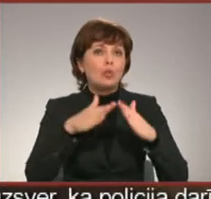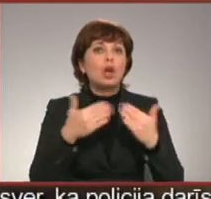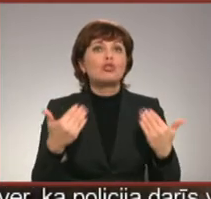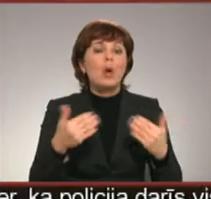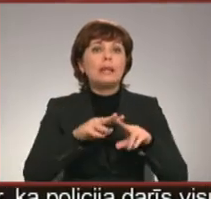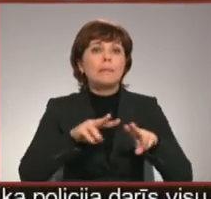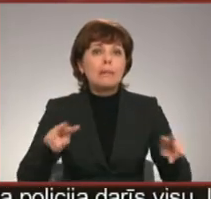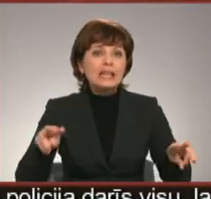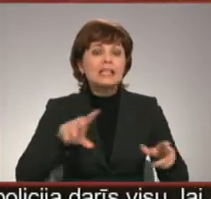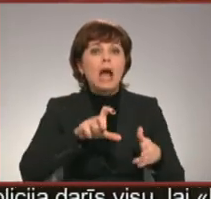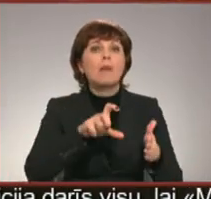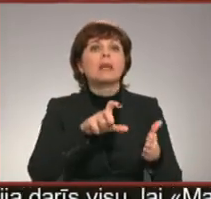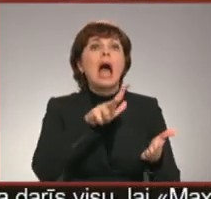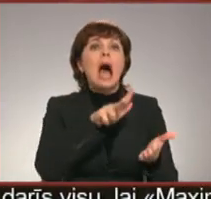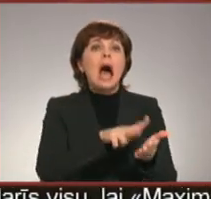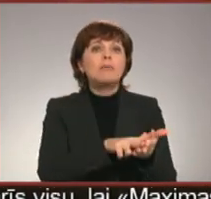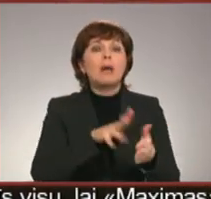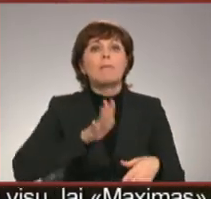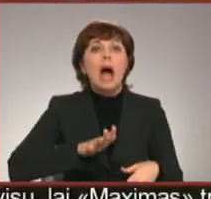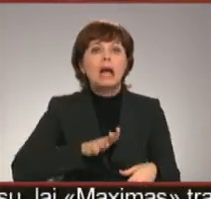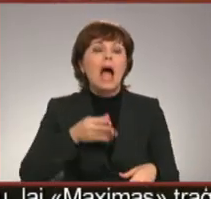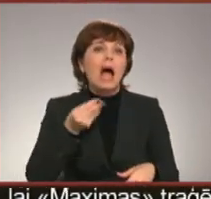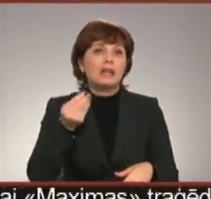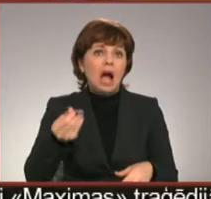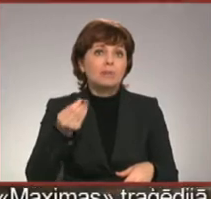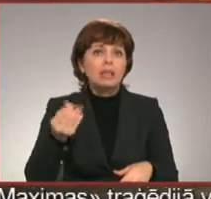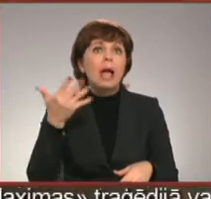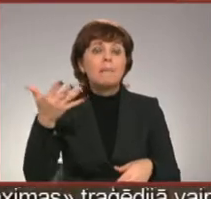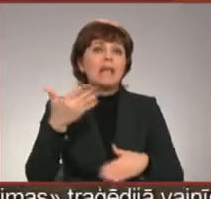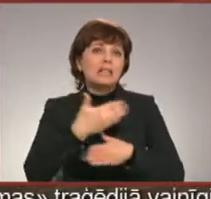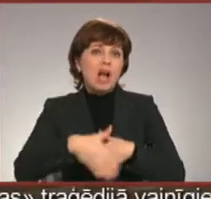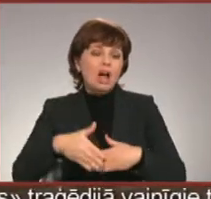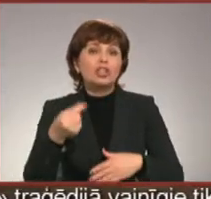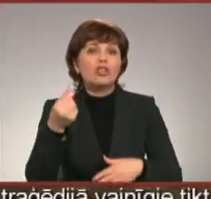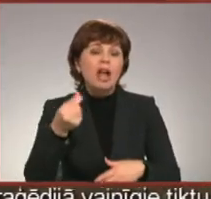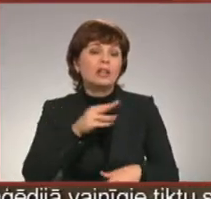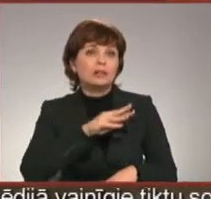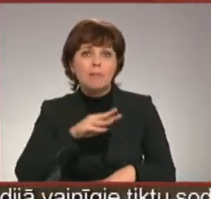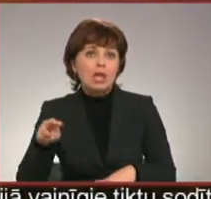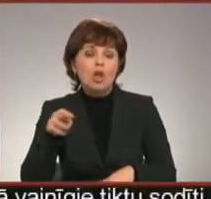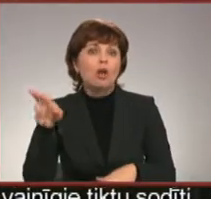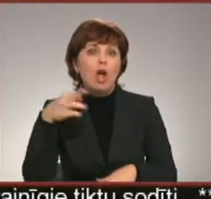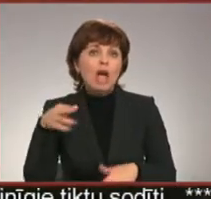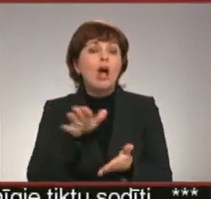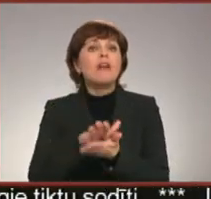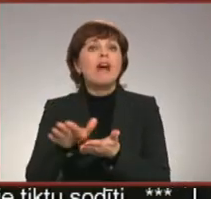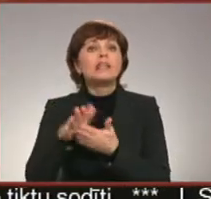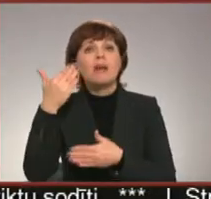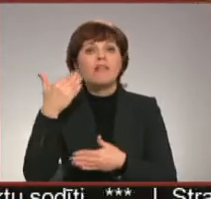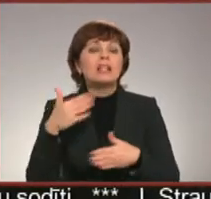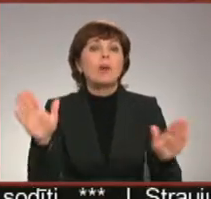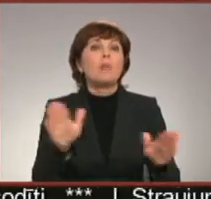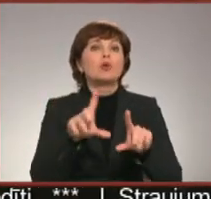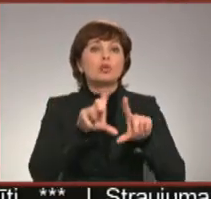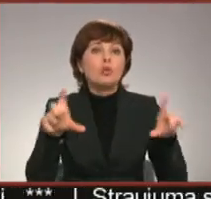apstiprināta summa, kas paredz pagaidu telpu apmaksu 5 dažādās adresēs. Gandrīz 1 miljonu eiro tērēs Ventspils mūzikas skola,